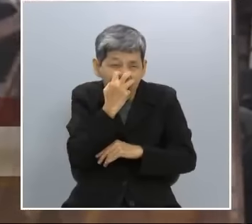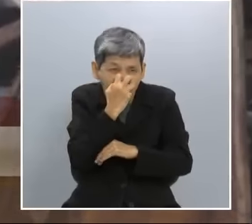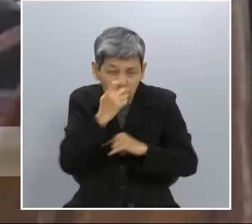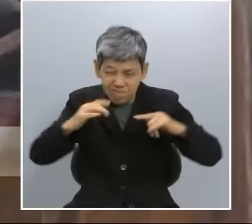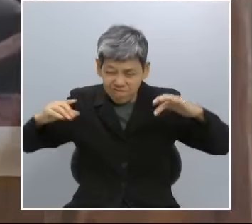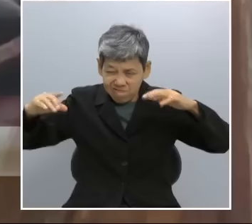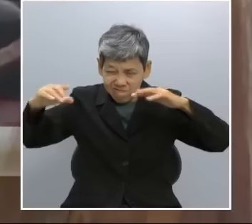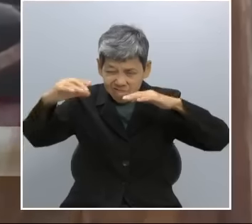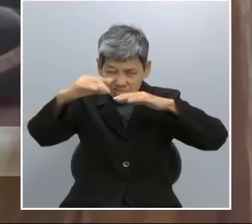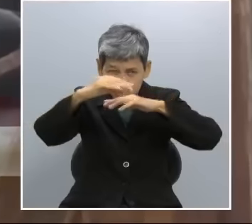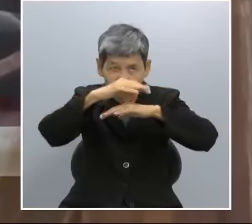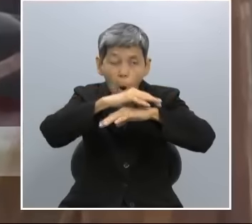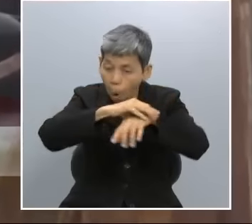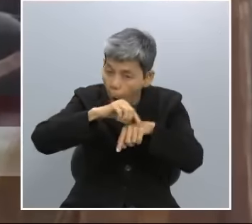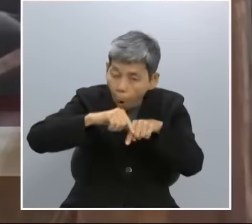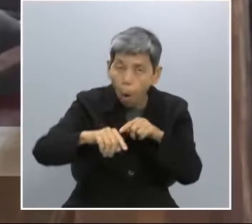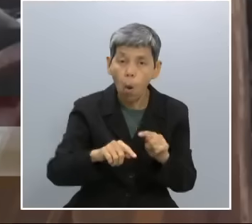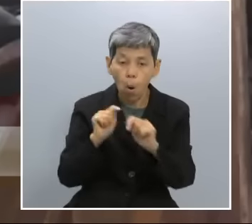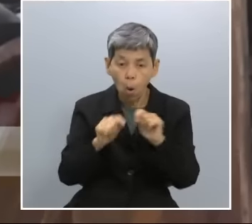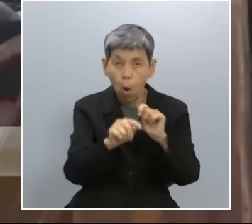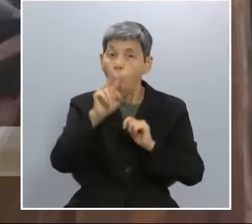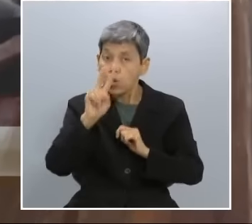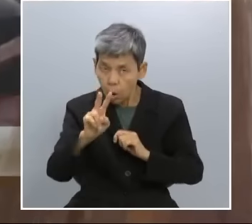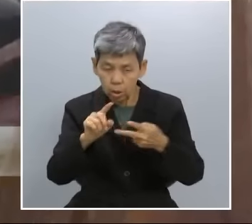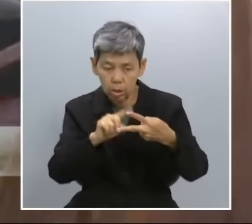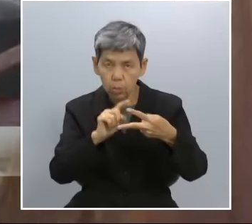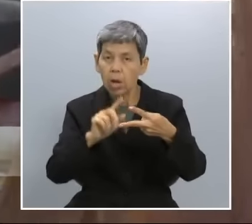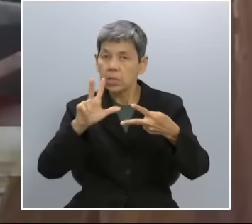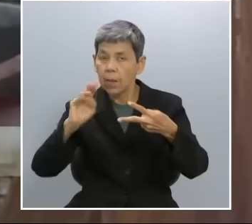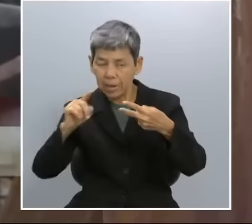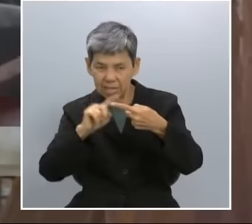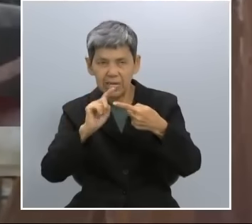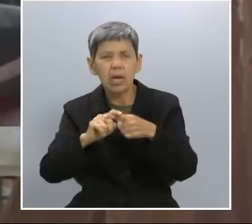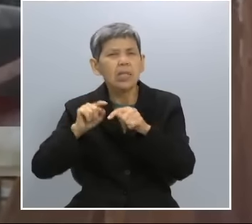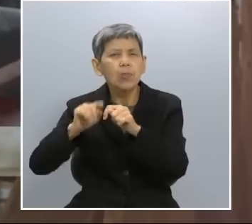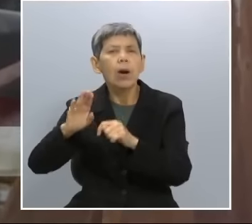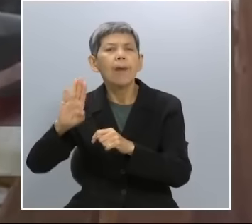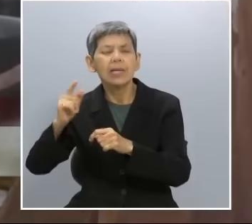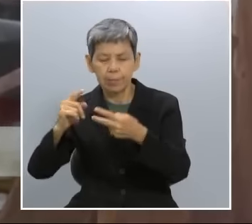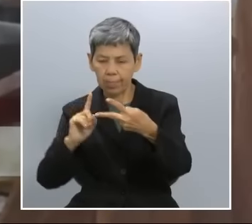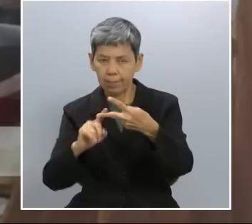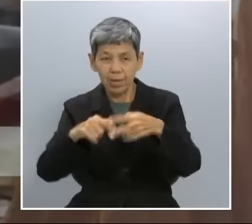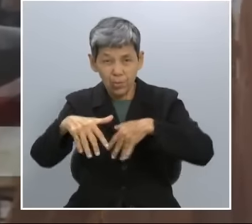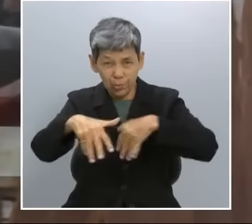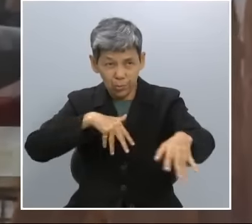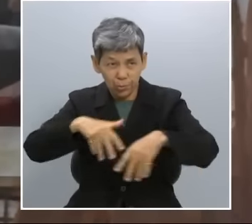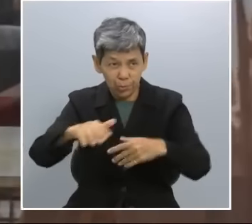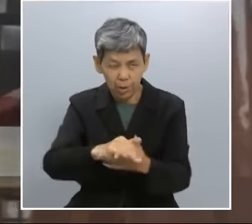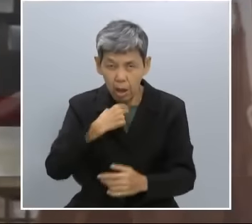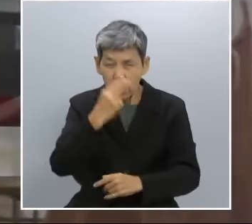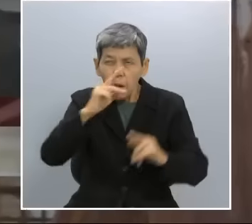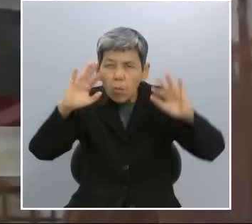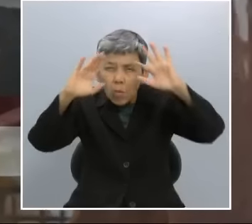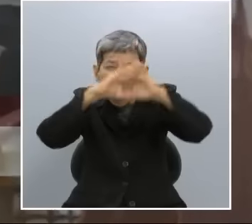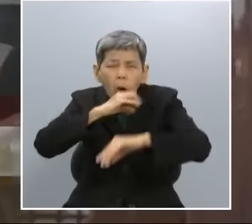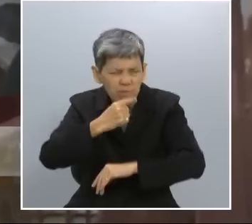งไปไกลกินพื้นที่2ตำบลค่ะก็คือตำบล3บัณฑิตที่เกิดเหตุกับตำบลบ้านหีบ ชาวบ้านบอกก่อนจะเห็นสีส้มเ